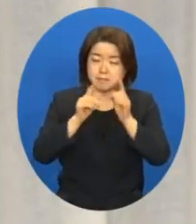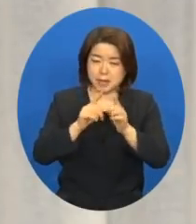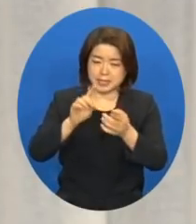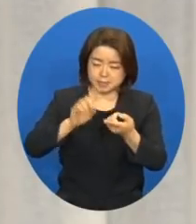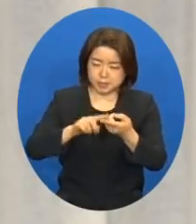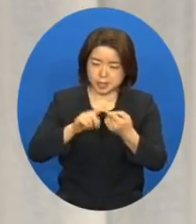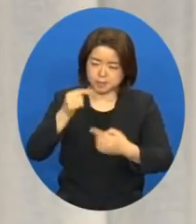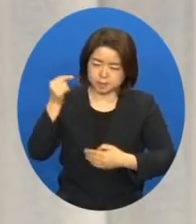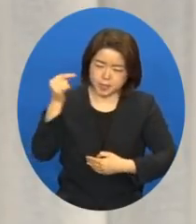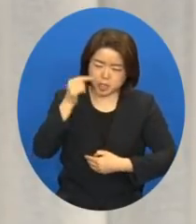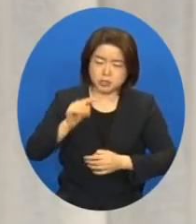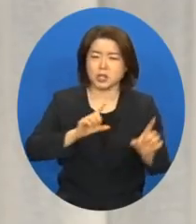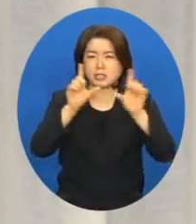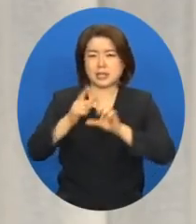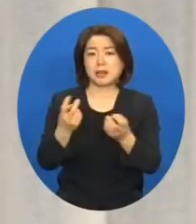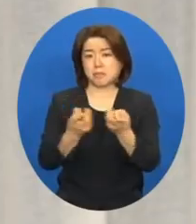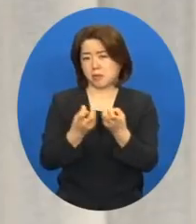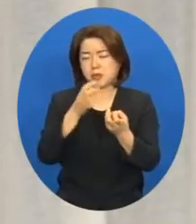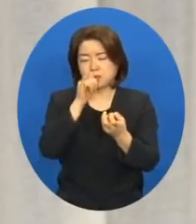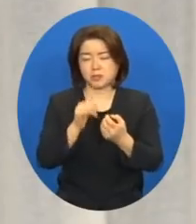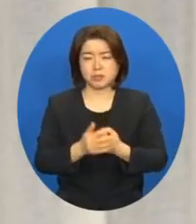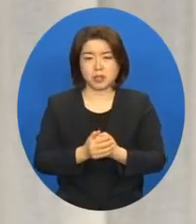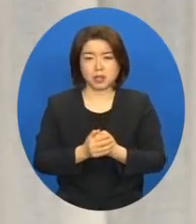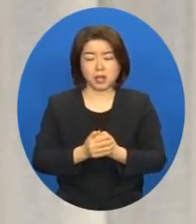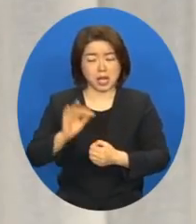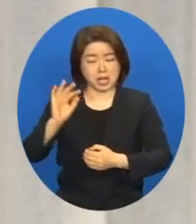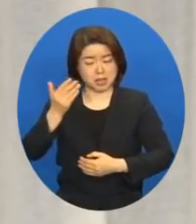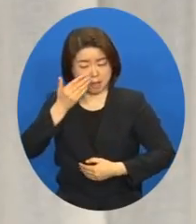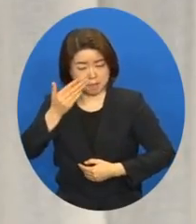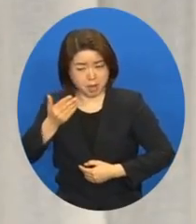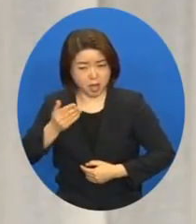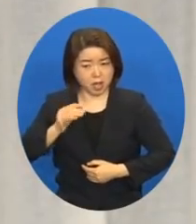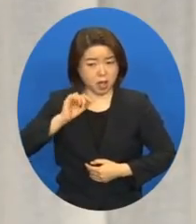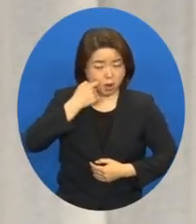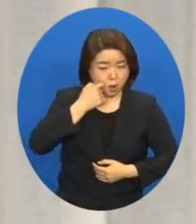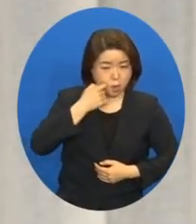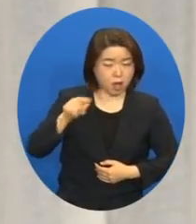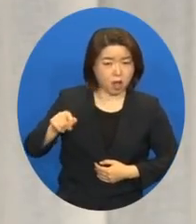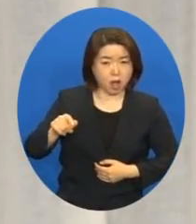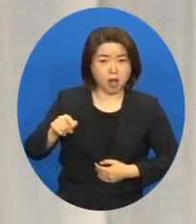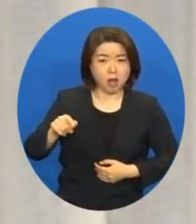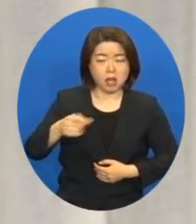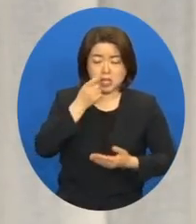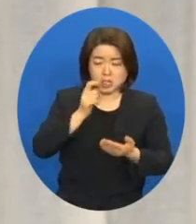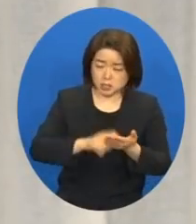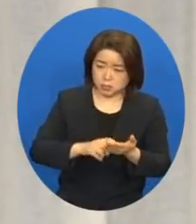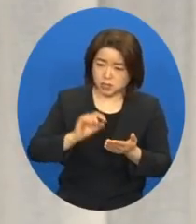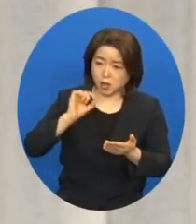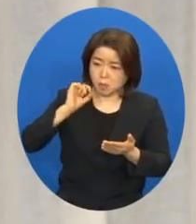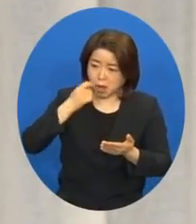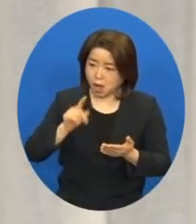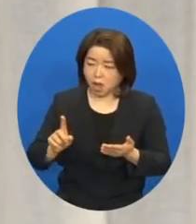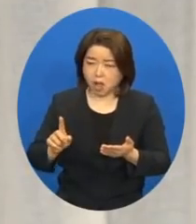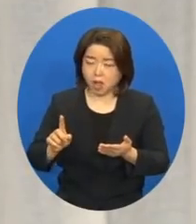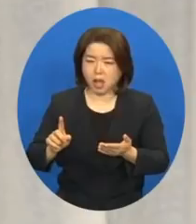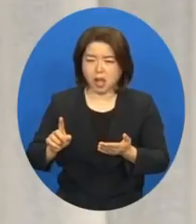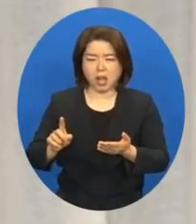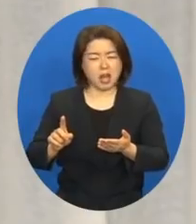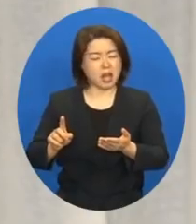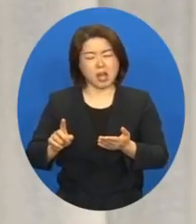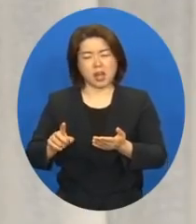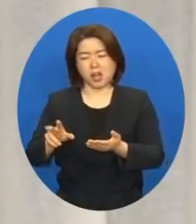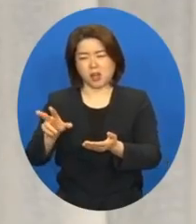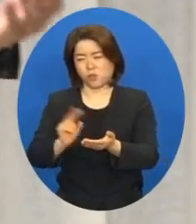사는 거예요. 될 수 있다 없다, 뭐 그게 불가능하다 쉽다, 그건 진짜 한가한